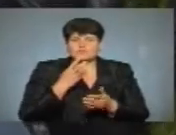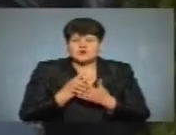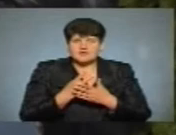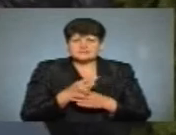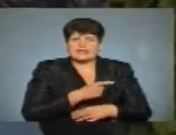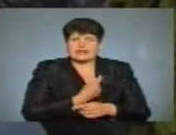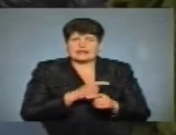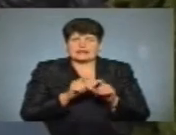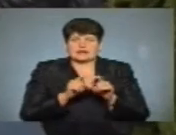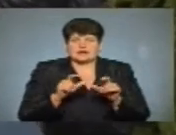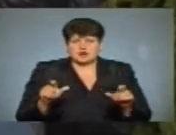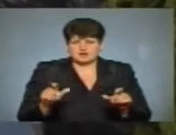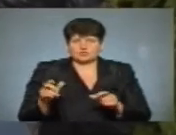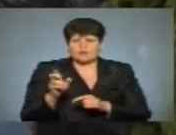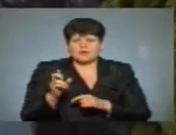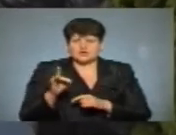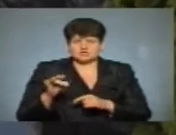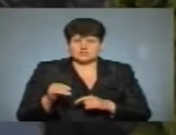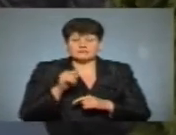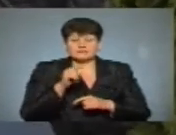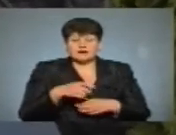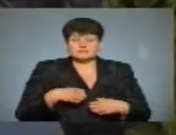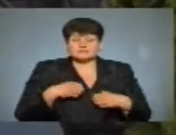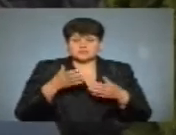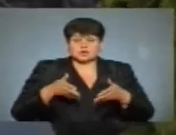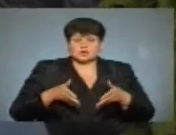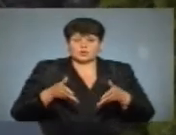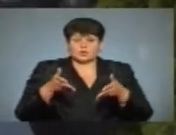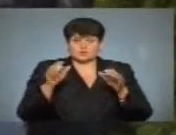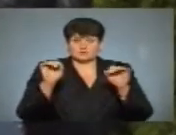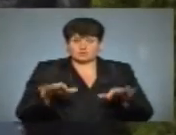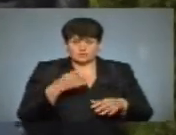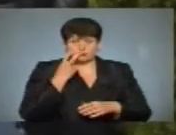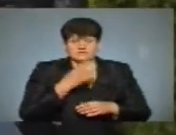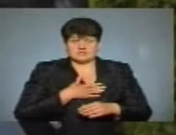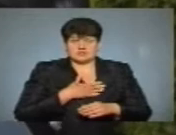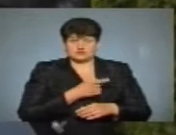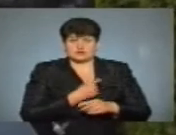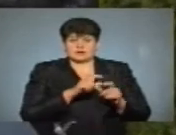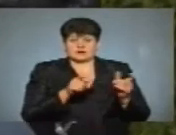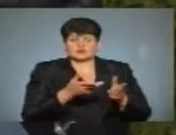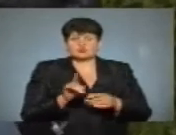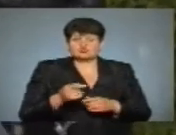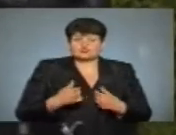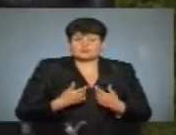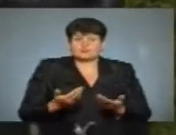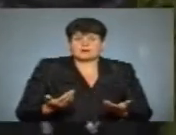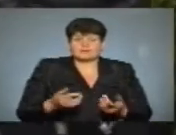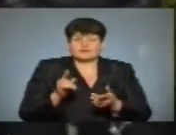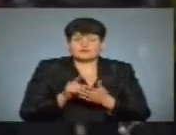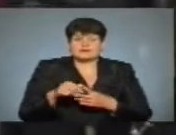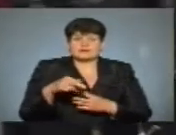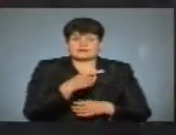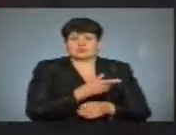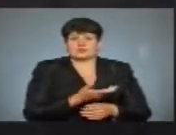лікарню Бережана, там страшні коридори обсипані. Подивіться на нашу лікарню. То чому ми повинні йти